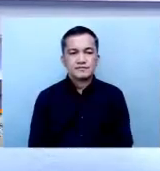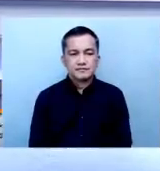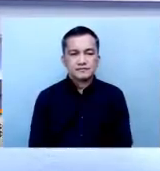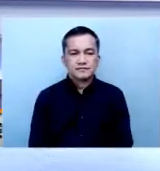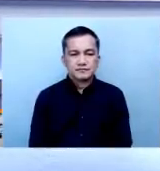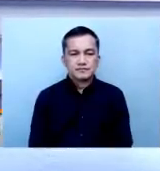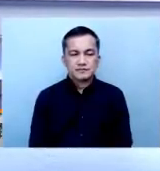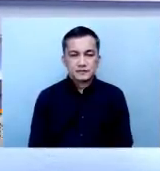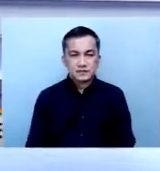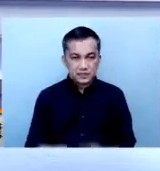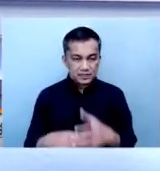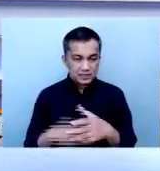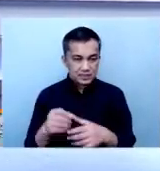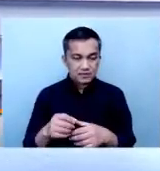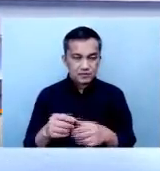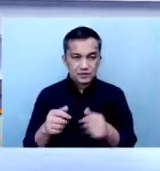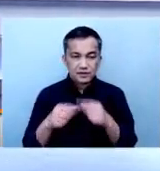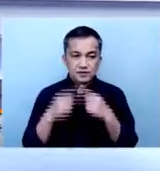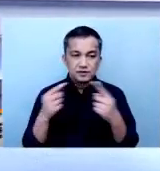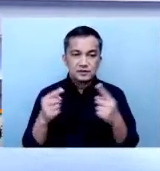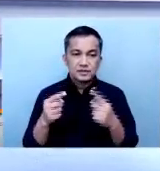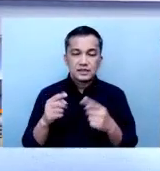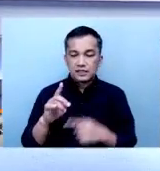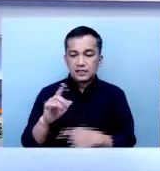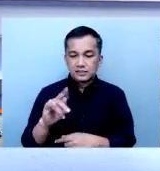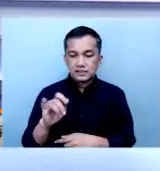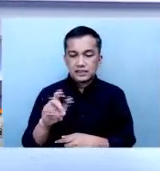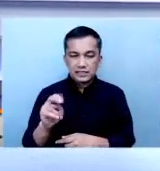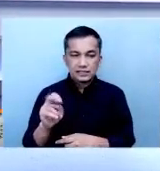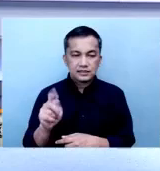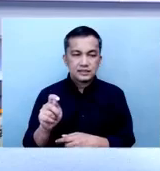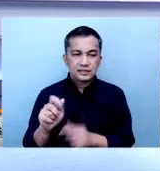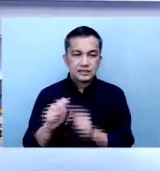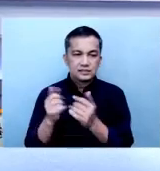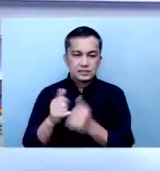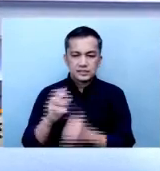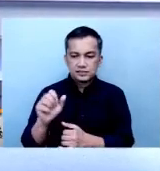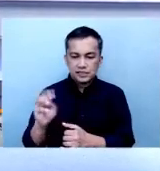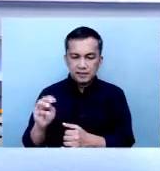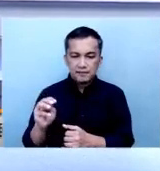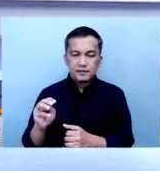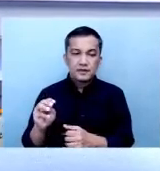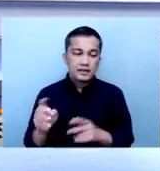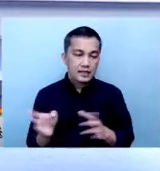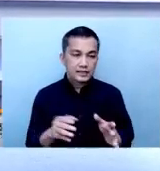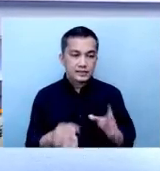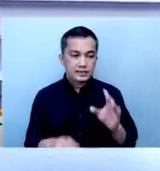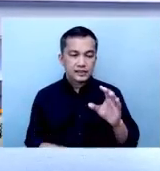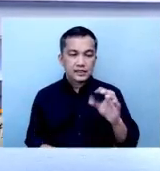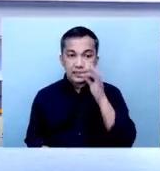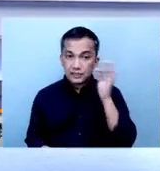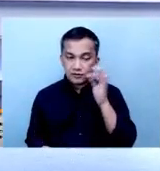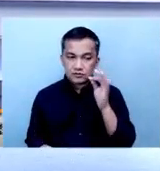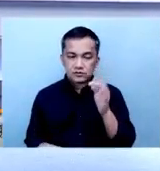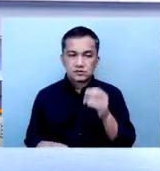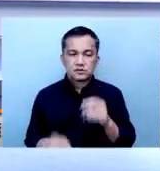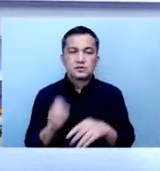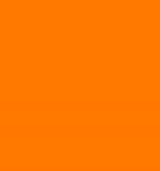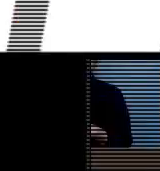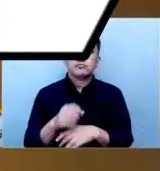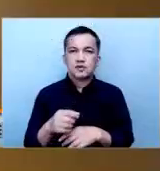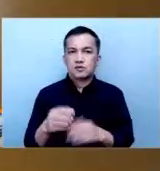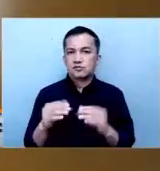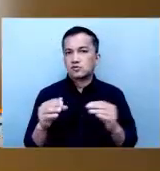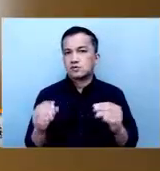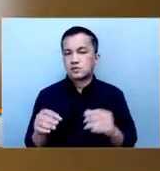Naglabas na po ng pahayag ang talent management agency ni na Sam Milby at Catriona Gray kasunod ng balibalitang naghiwalay na sila.